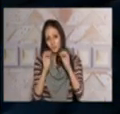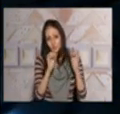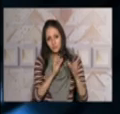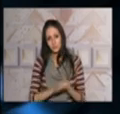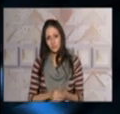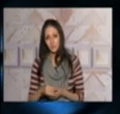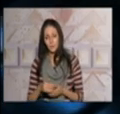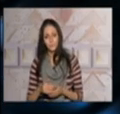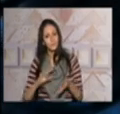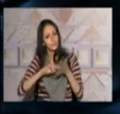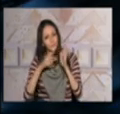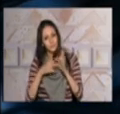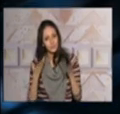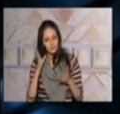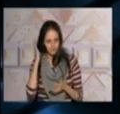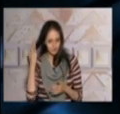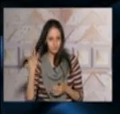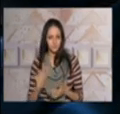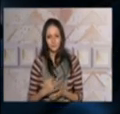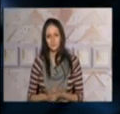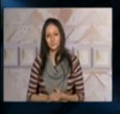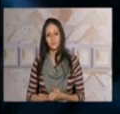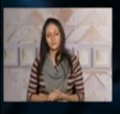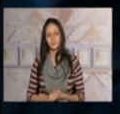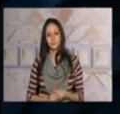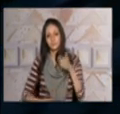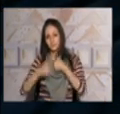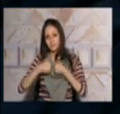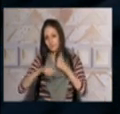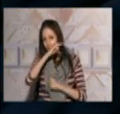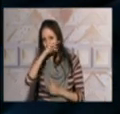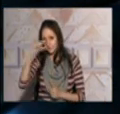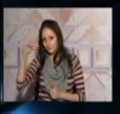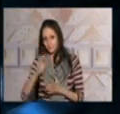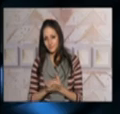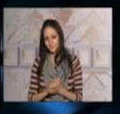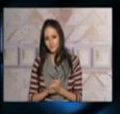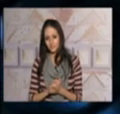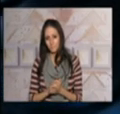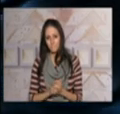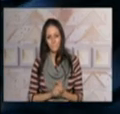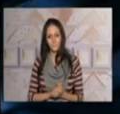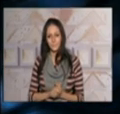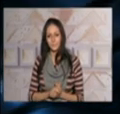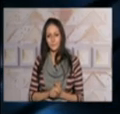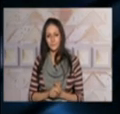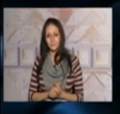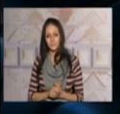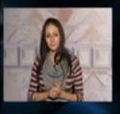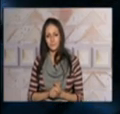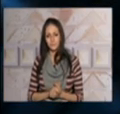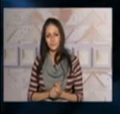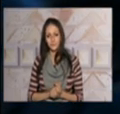طريق الإدارة التعليمية. فأرجع تاني الامتحانات الشهرية بيتم امتحان بس يا فندم الطالب. مش هو ده الطبيعي يا فندم؟